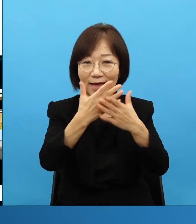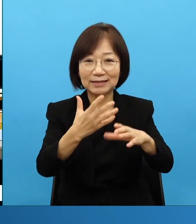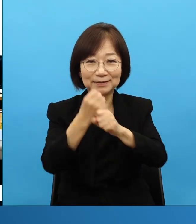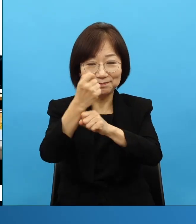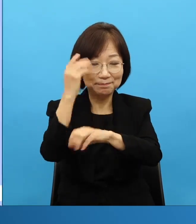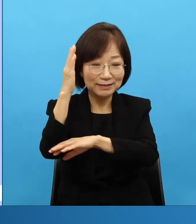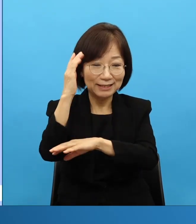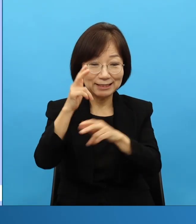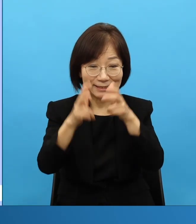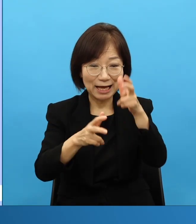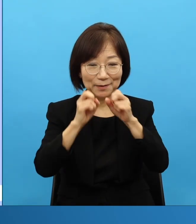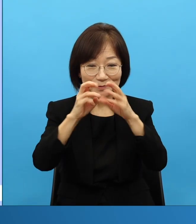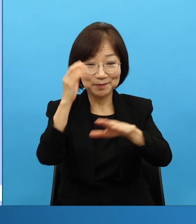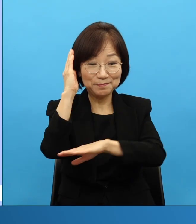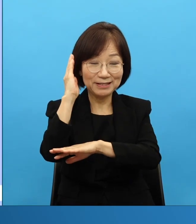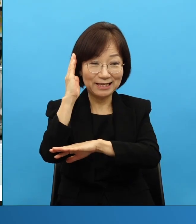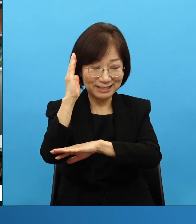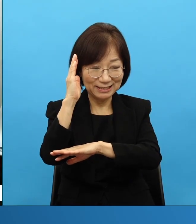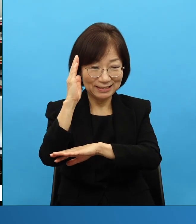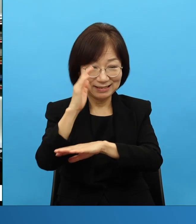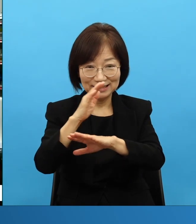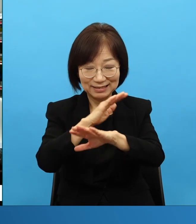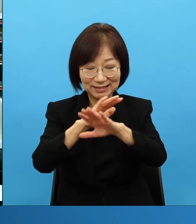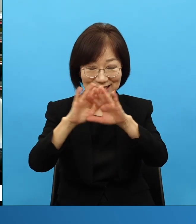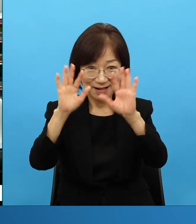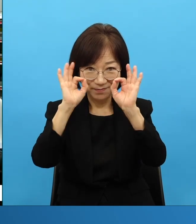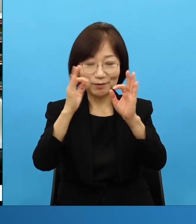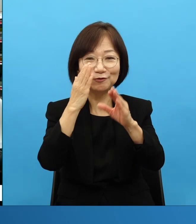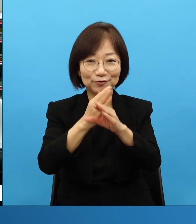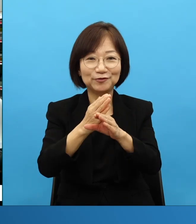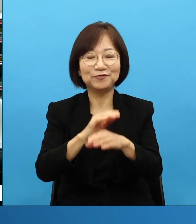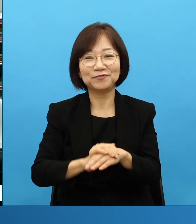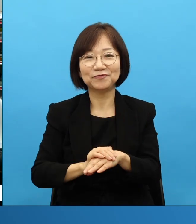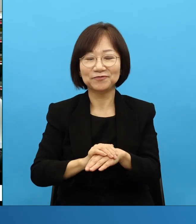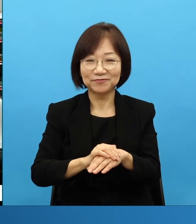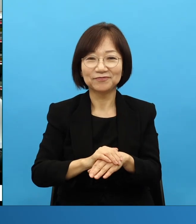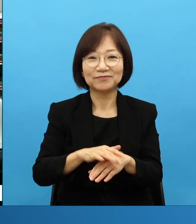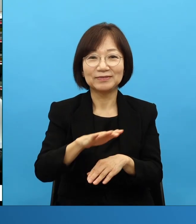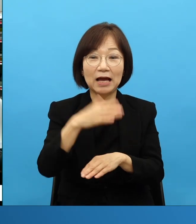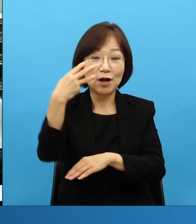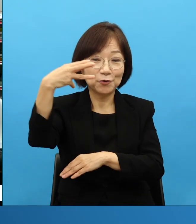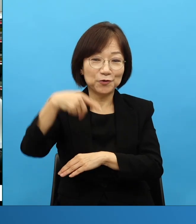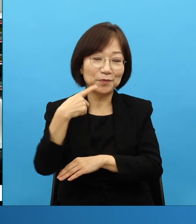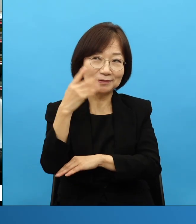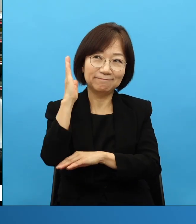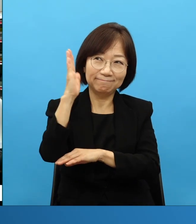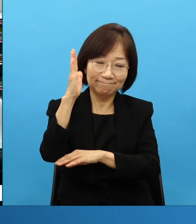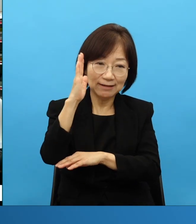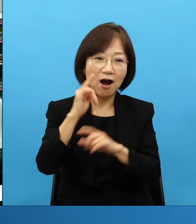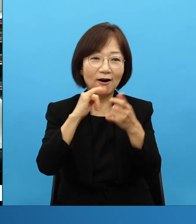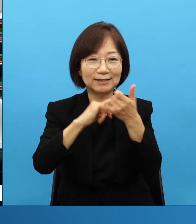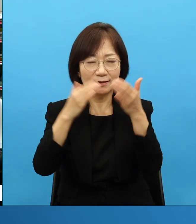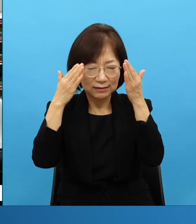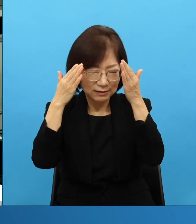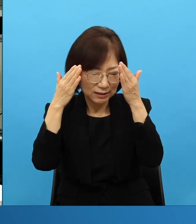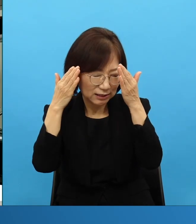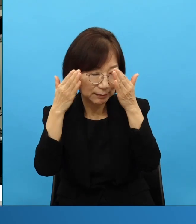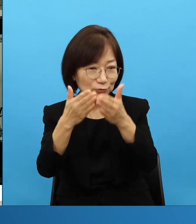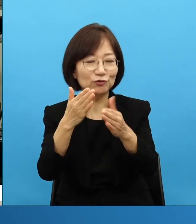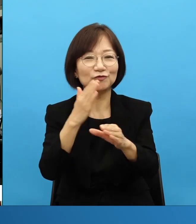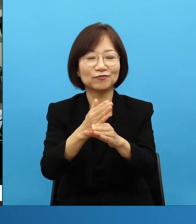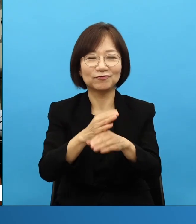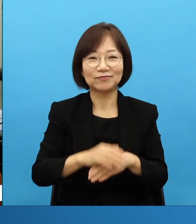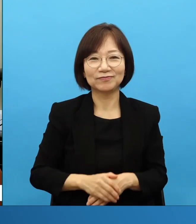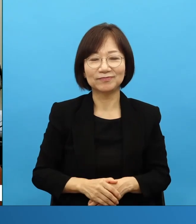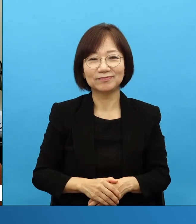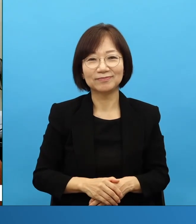있어. 교회에서 모이거나 온라인으로 모여 류광수 목사님이 주시는 언약에 집중하고 있어.